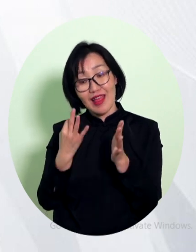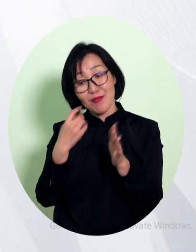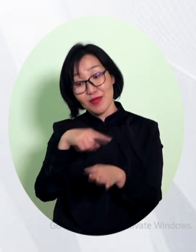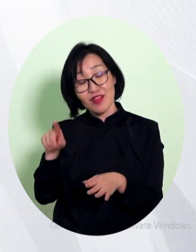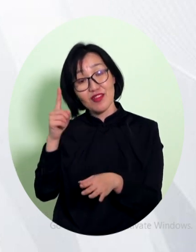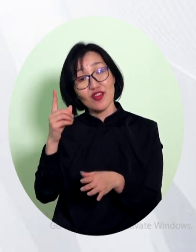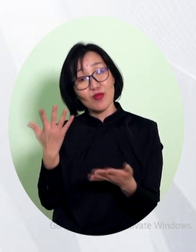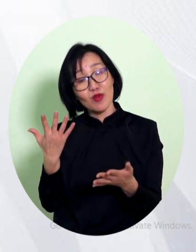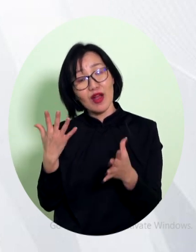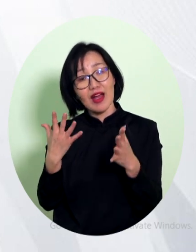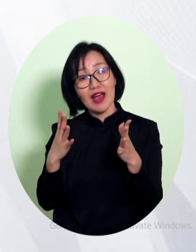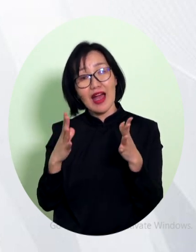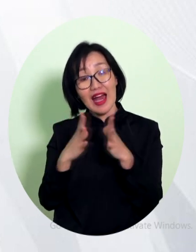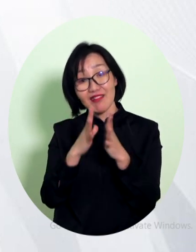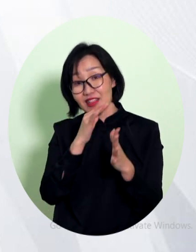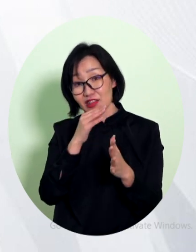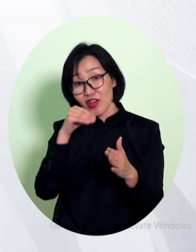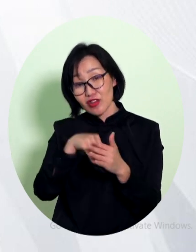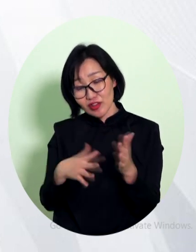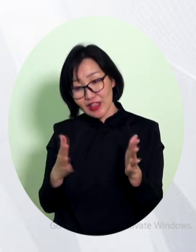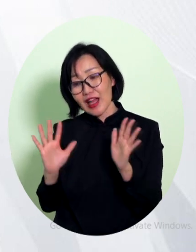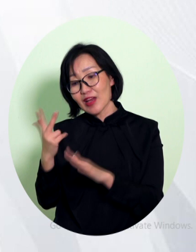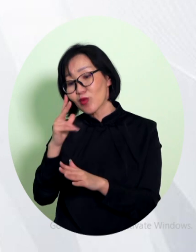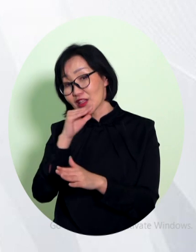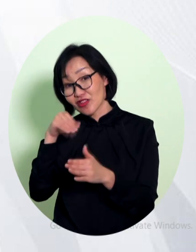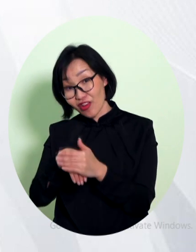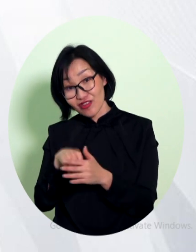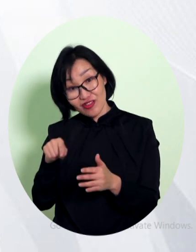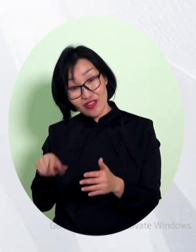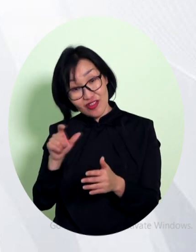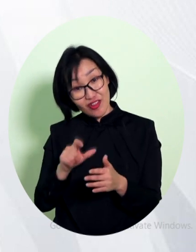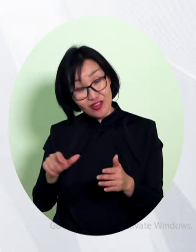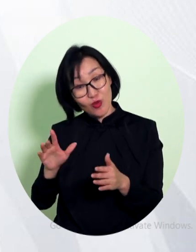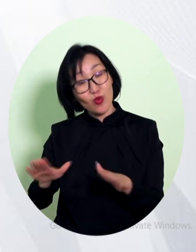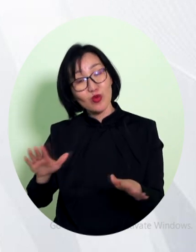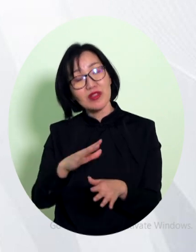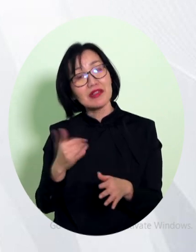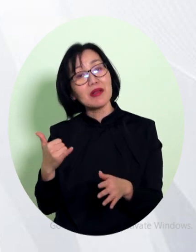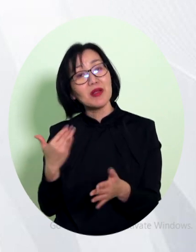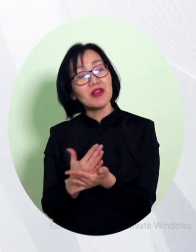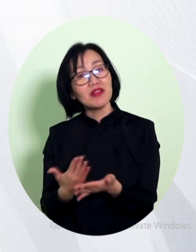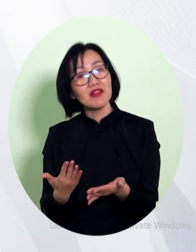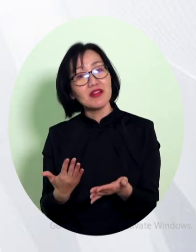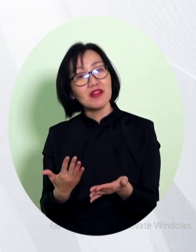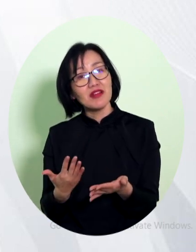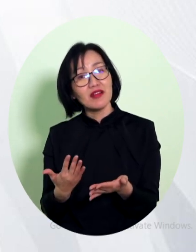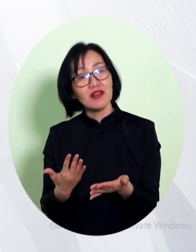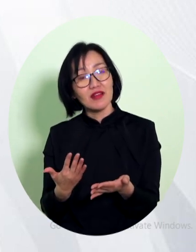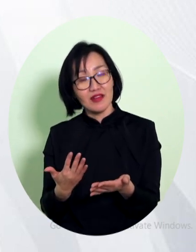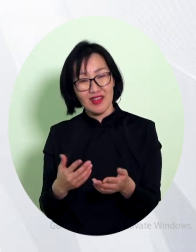8-ны 1 буюу 10 настай оролцогч 13 настай оролцогч ямар байна?